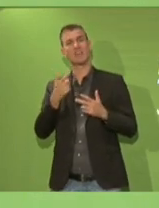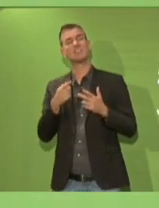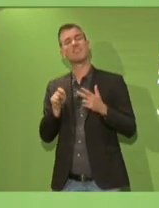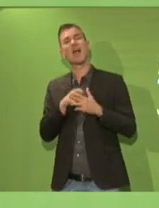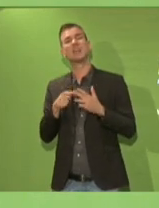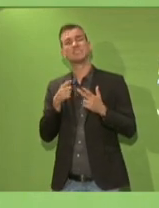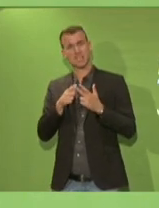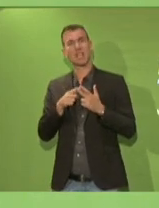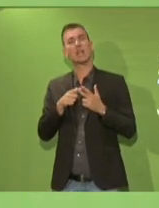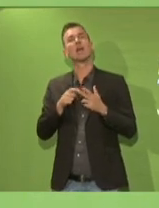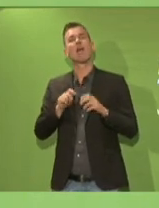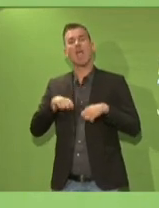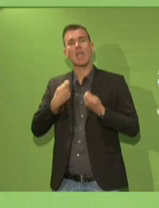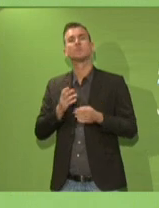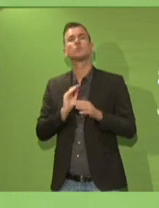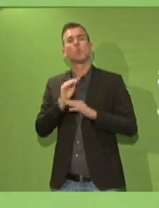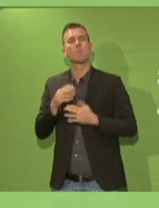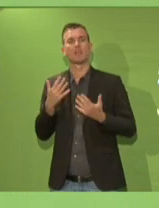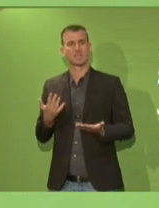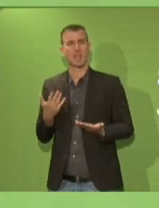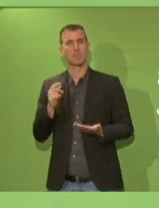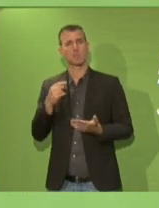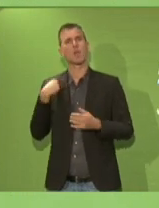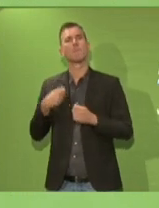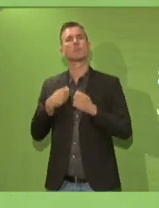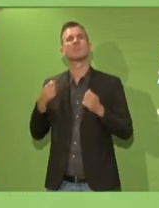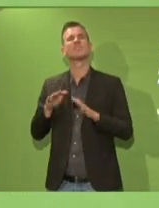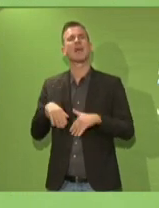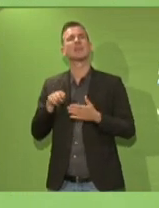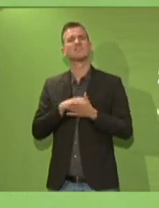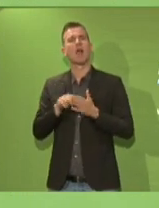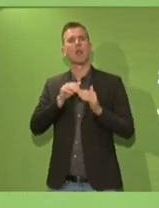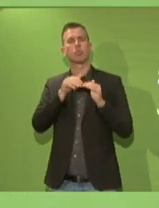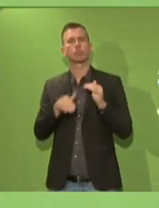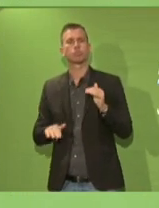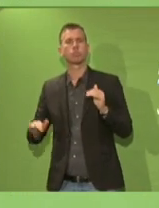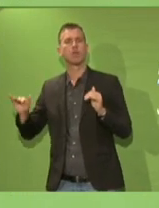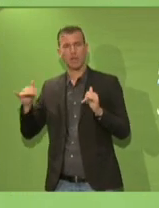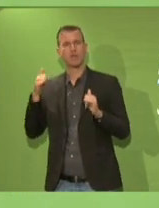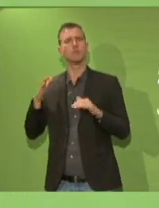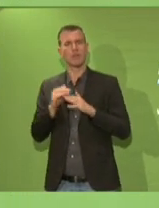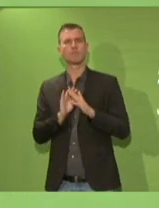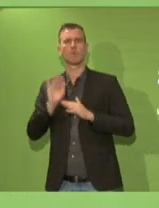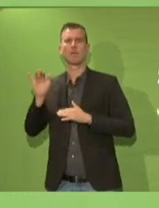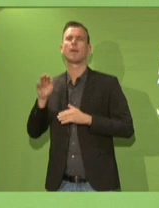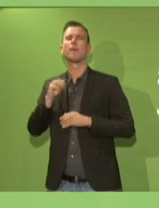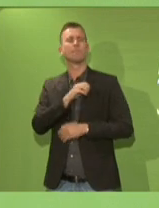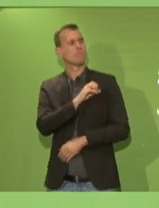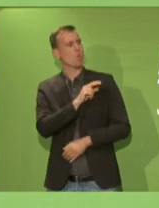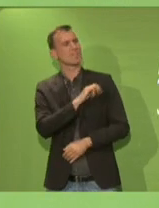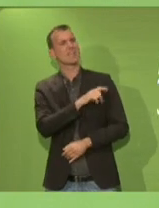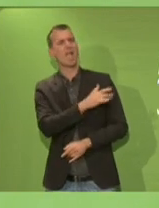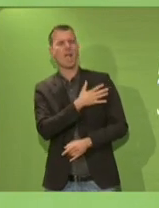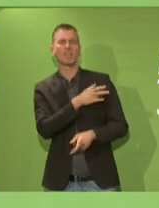Ergebnis, erreicht. Und wir haben damit das Tief der Bundestagswahl überwunden. Monika hat recht, das ist noch nicht das Ende